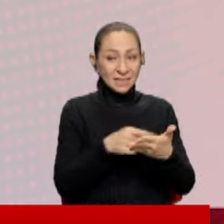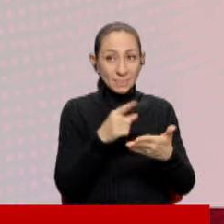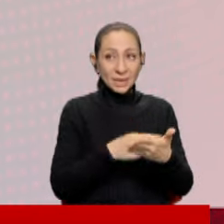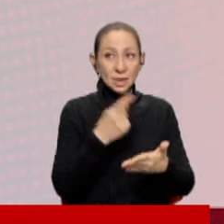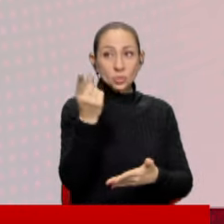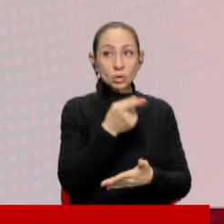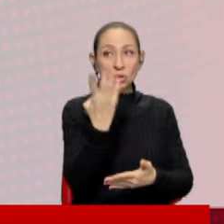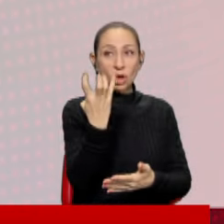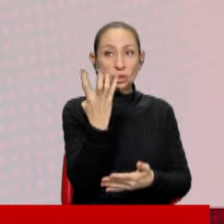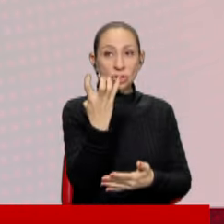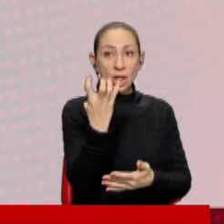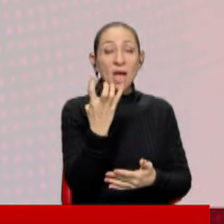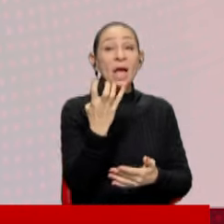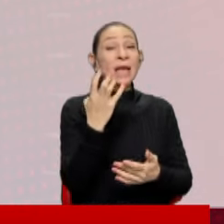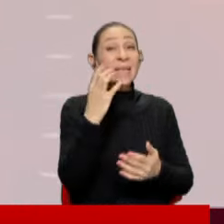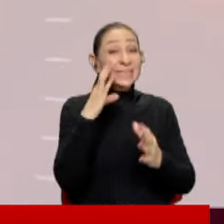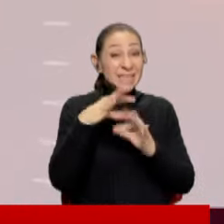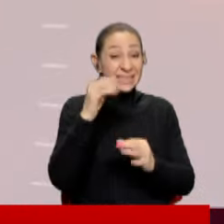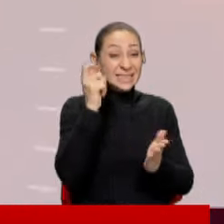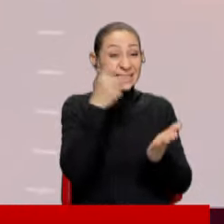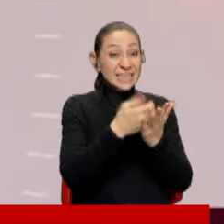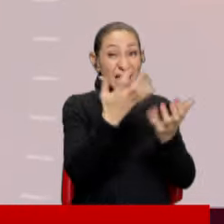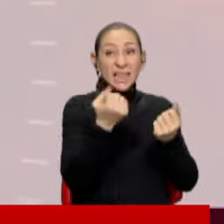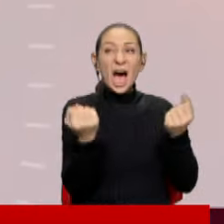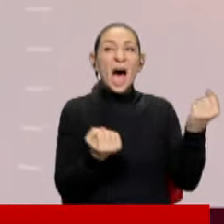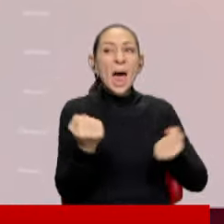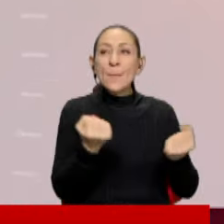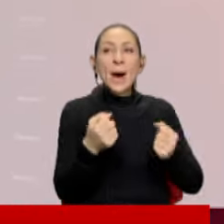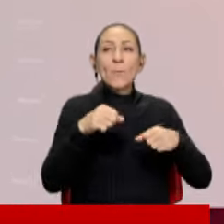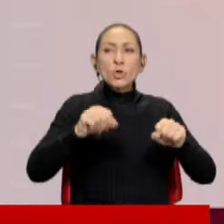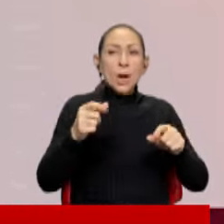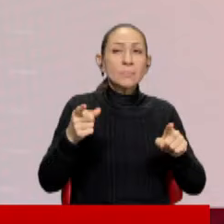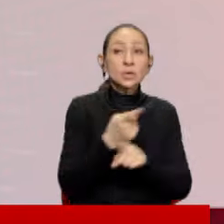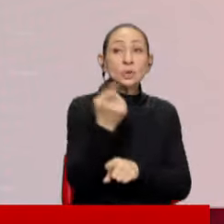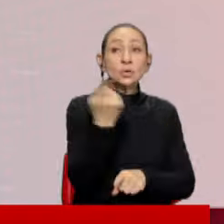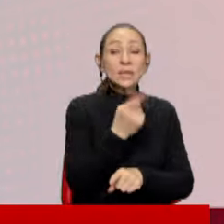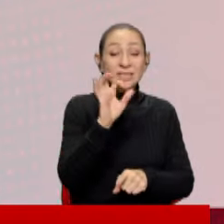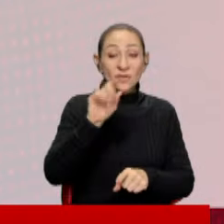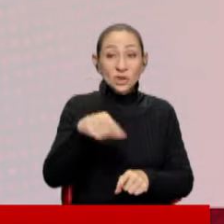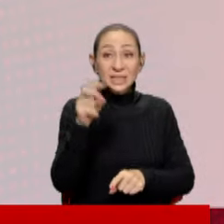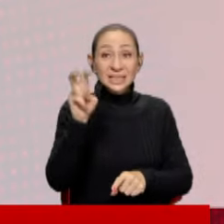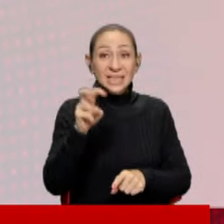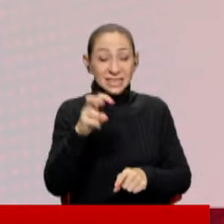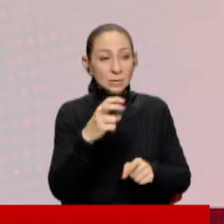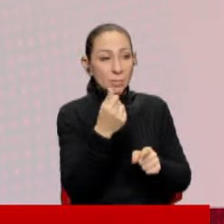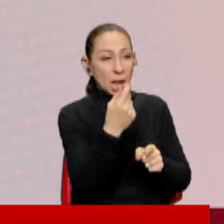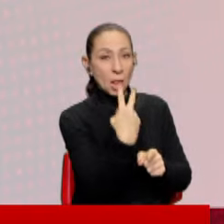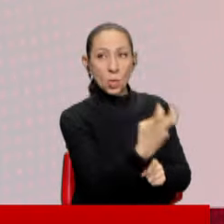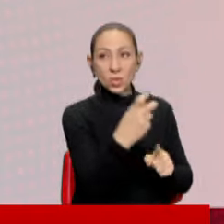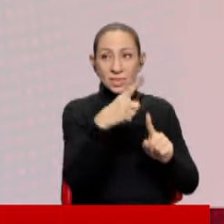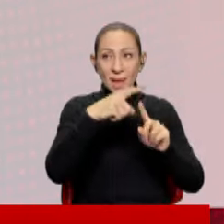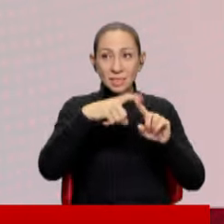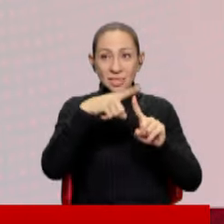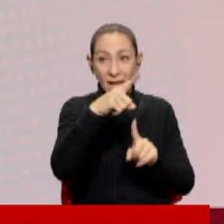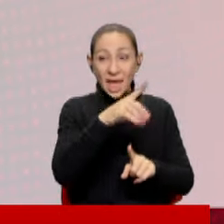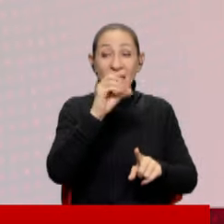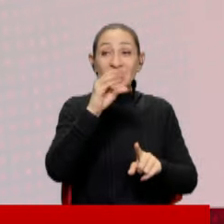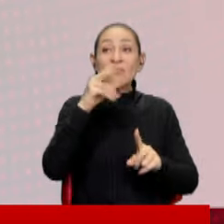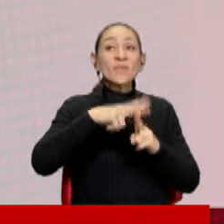ve tabletlerde %4. Vatandaşın satın aldığı her kara taşıtından %0,8 pay alıyor TRT. Her